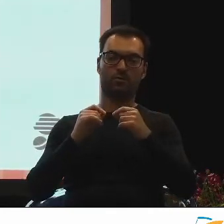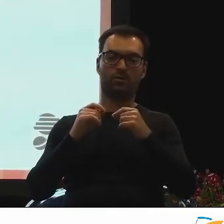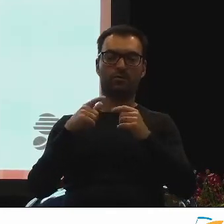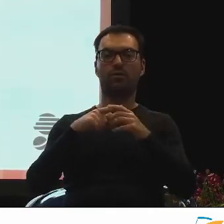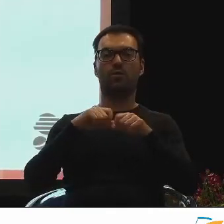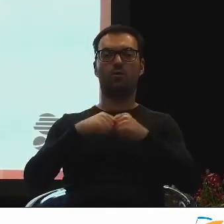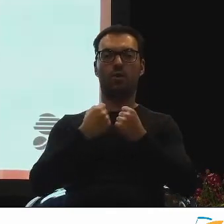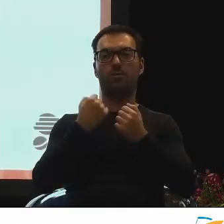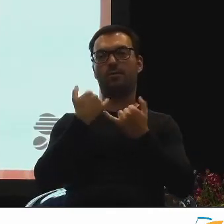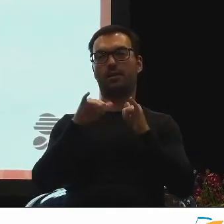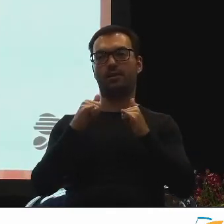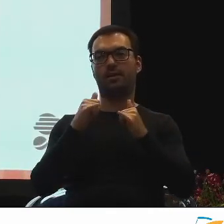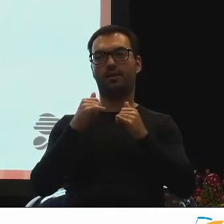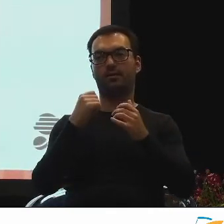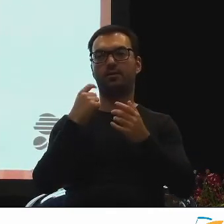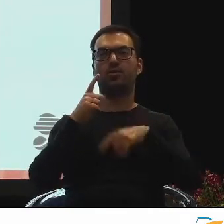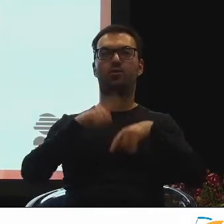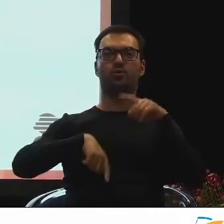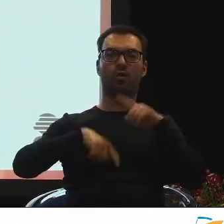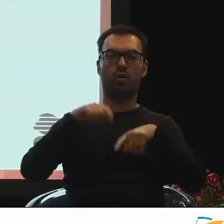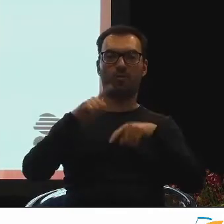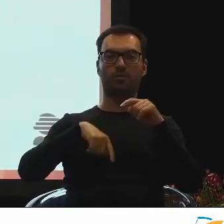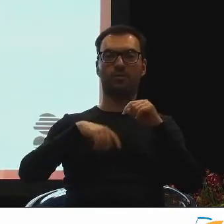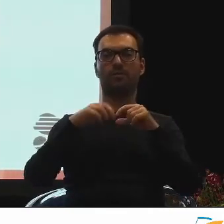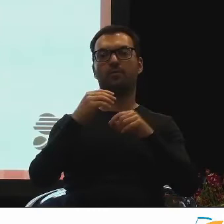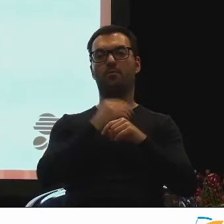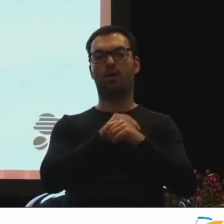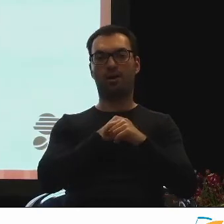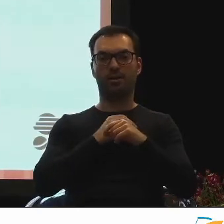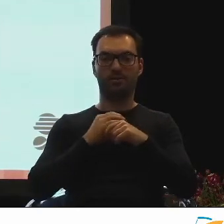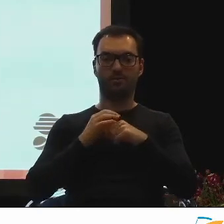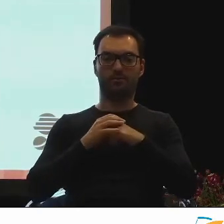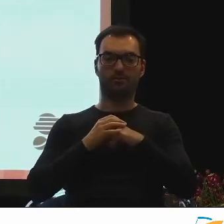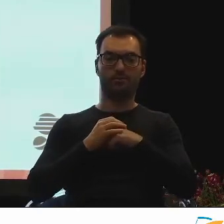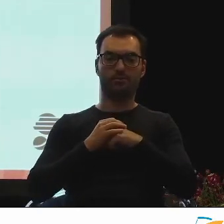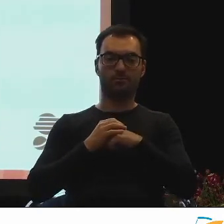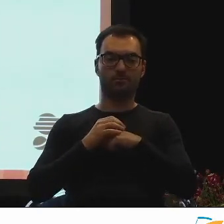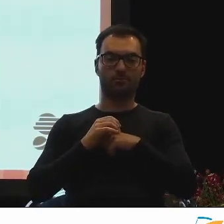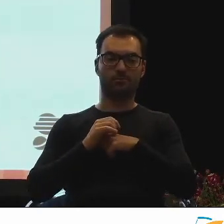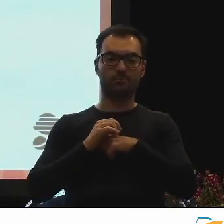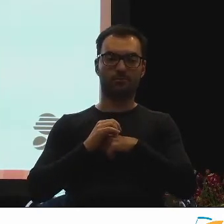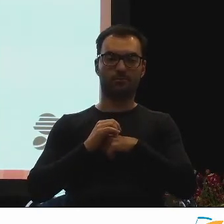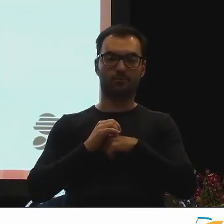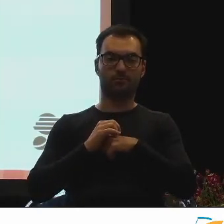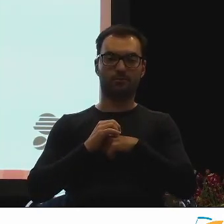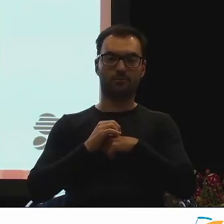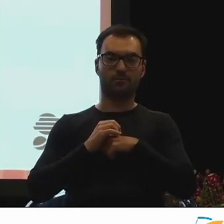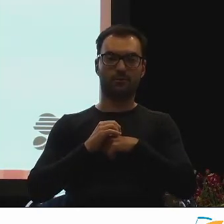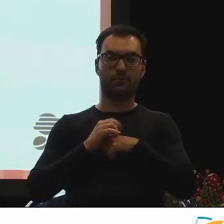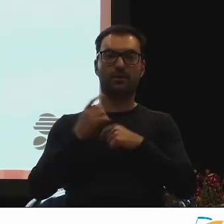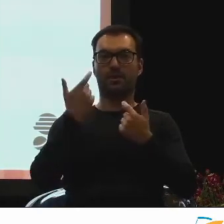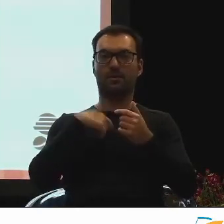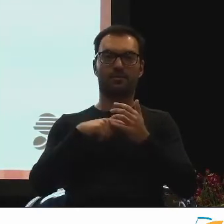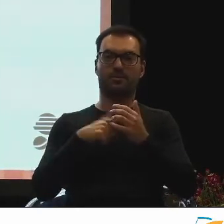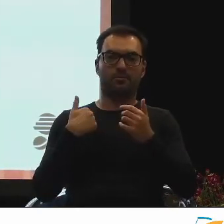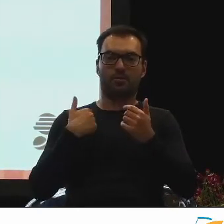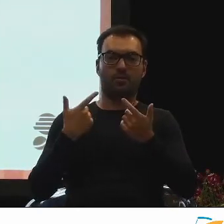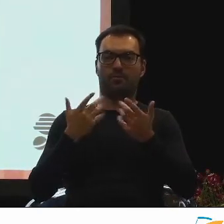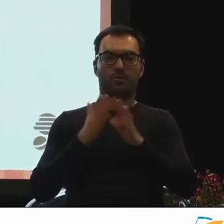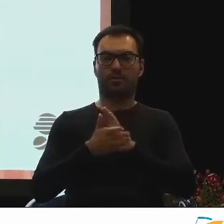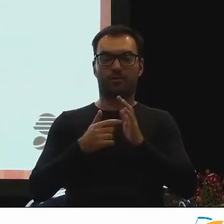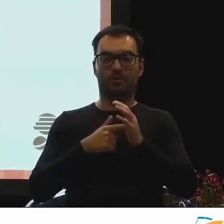bo w ten sposób naruszamy inne normy moralne. Bo po prostu byłoby to z mojej strony najzwyczajniej w